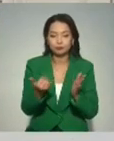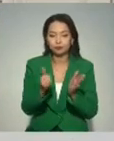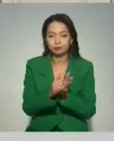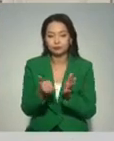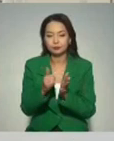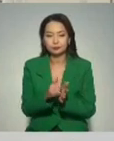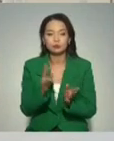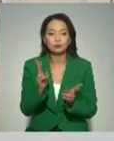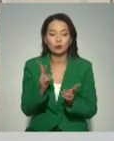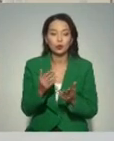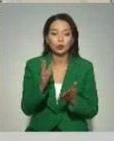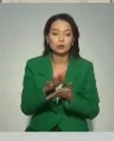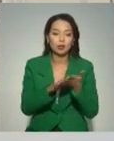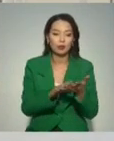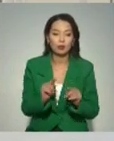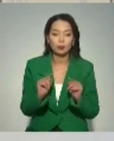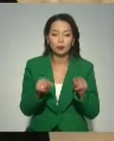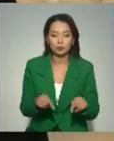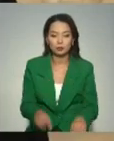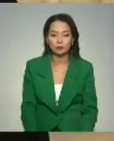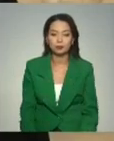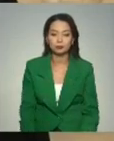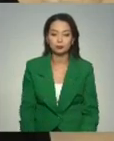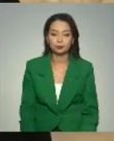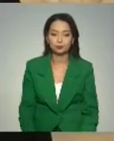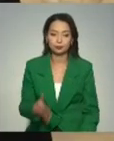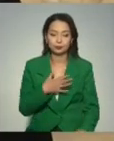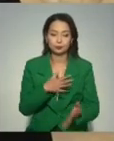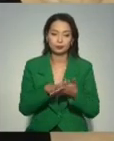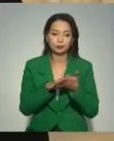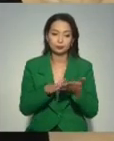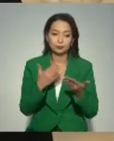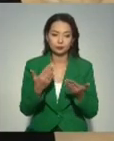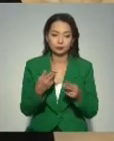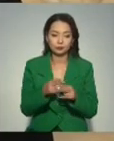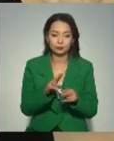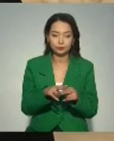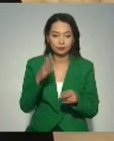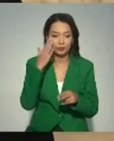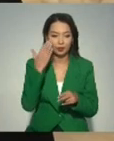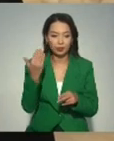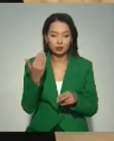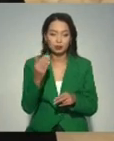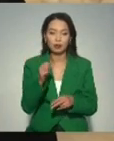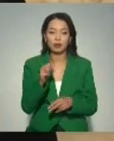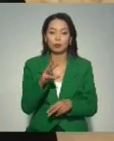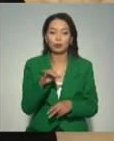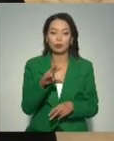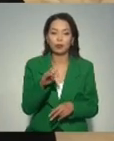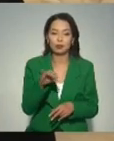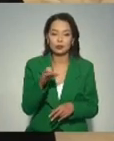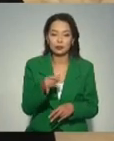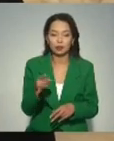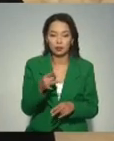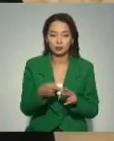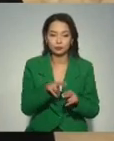по поступившим заявкам. Мангистауский производственный филиал АО «Кастрансгаз Аймак» вот совместно с акиматом Мунайлинского района провел